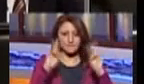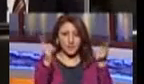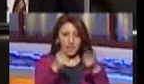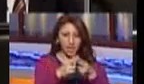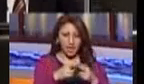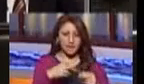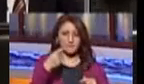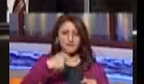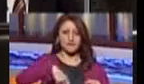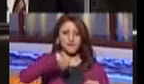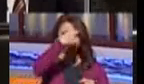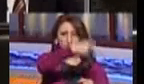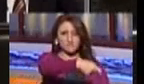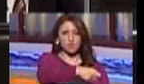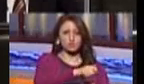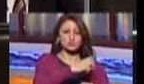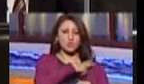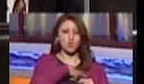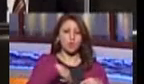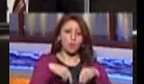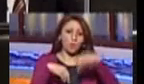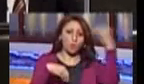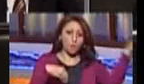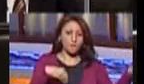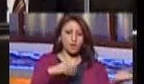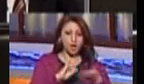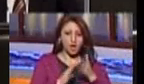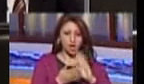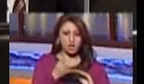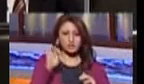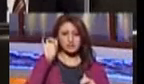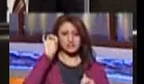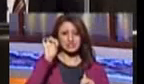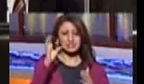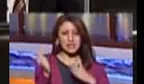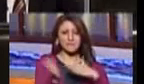قيمته وإضافته إلى الخزانة العامة. في القضية الثانية كان حوالي